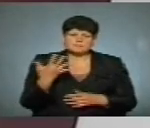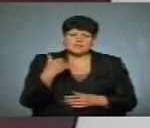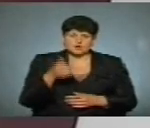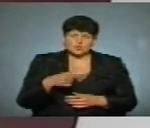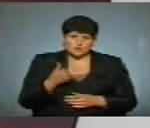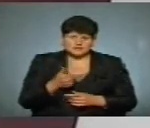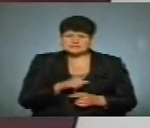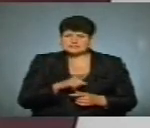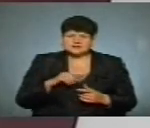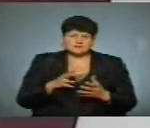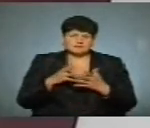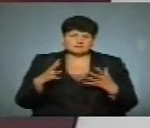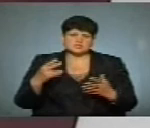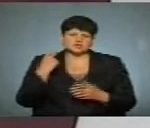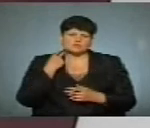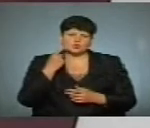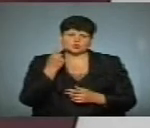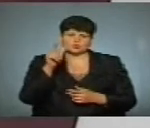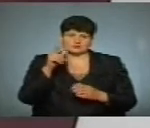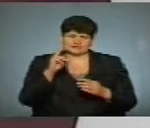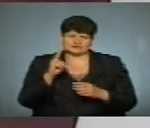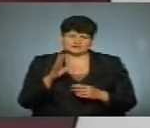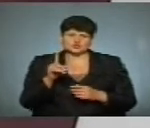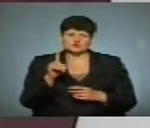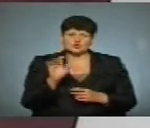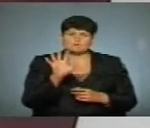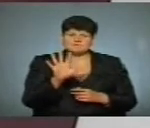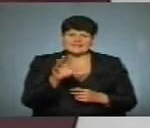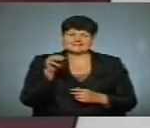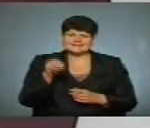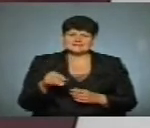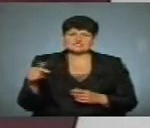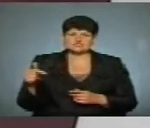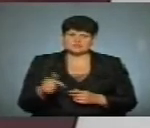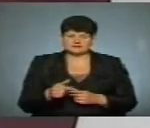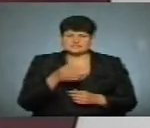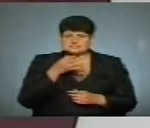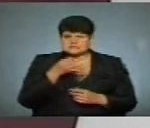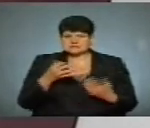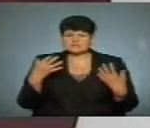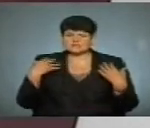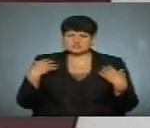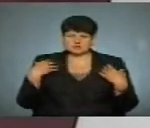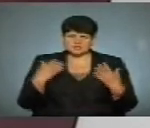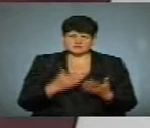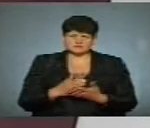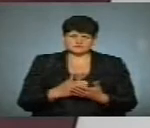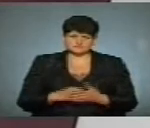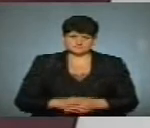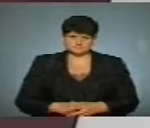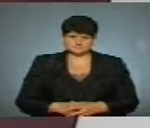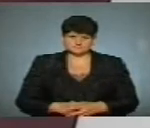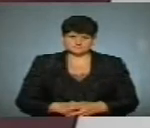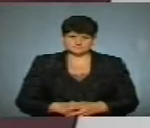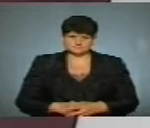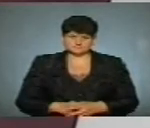років. Найбільша сума боргу однієї людини – 105 тисяч гривень, повідомила начальниця служби збуту теплової енергії Наталія